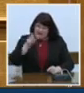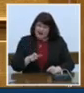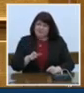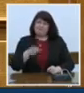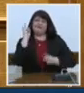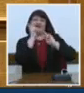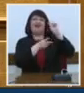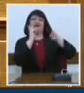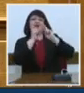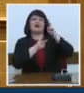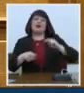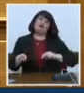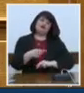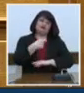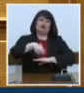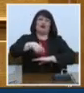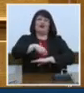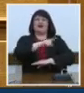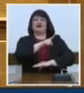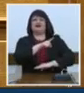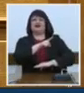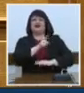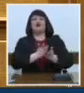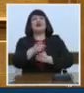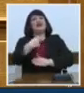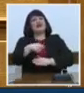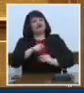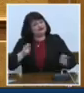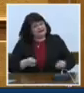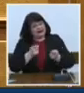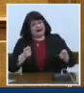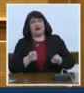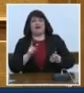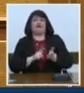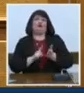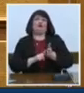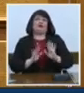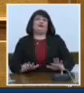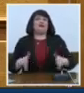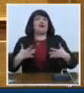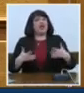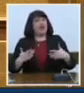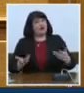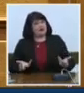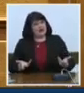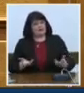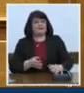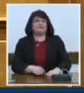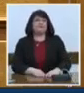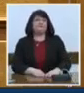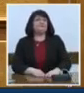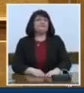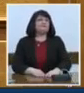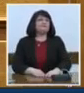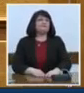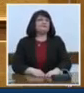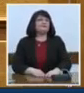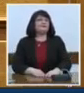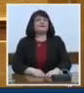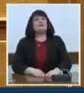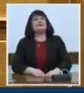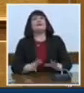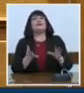στη δικαιοσύνη και η δικαιοσύνη να δράσει. Χαίρομαι ιδιαίτερα που πολλοί κλάδοι